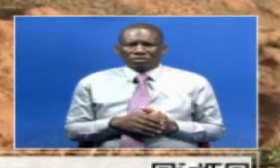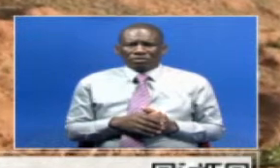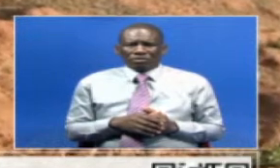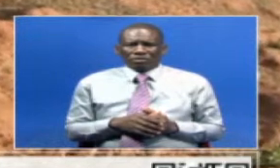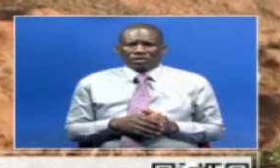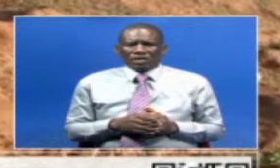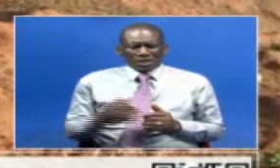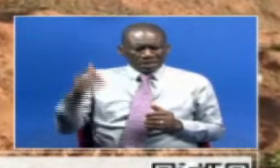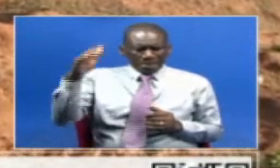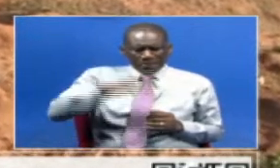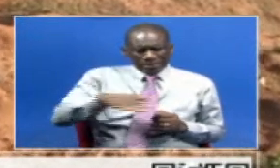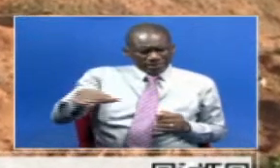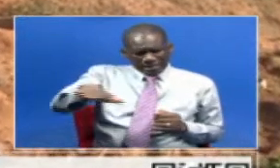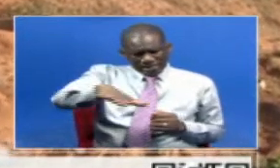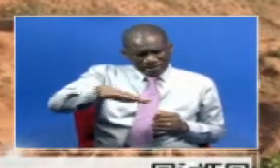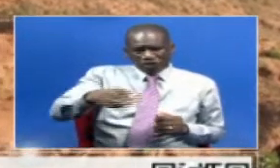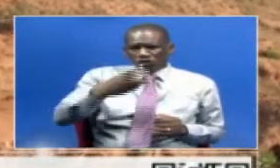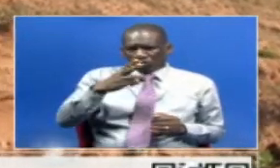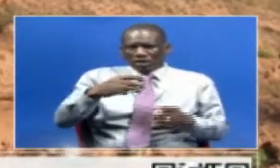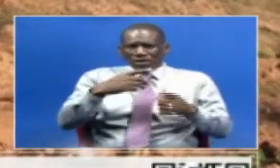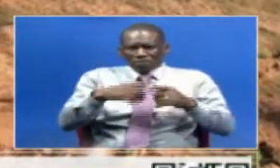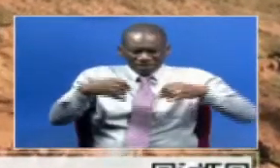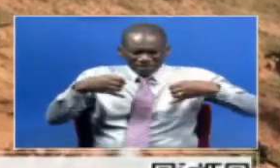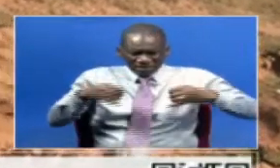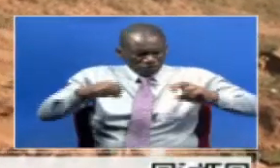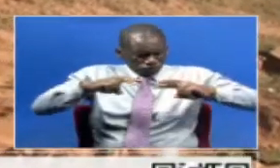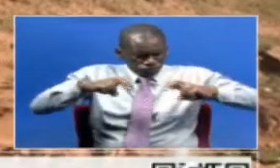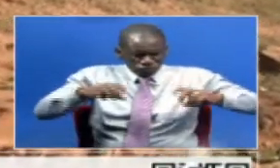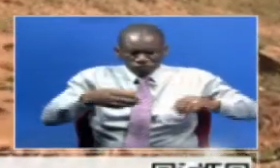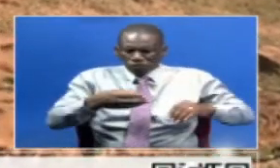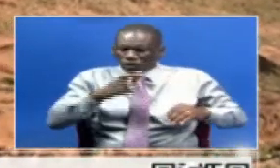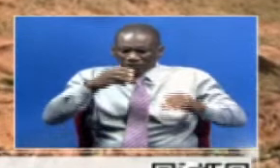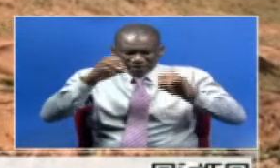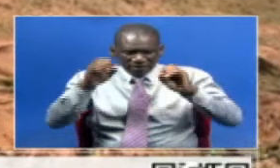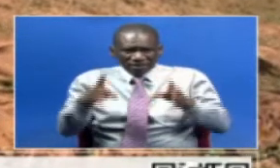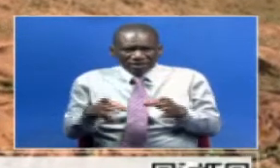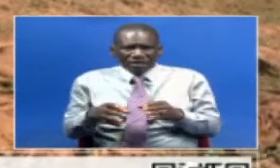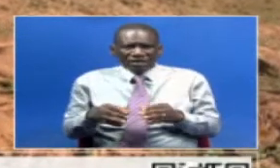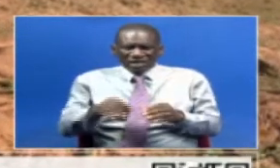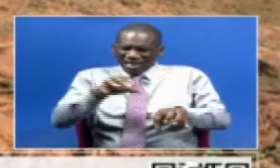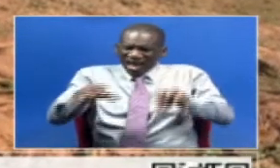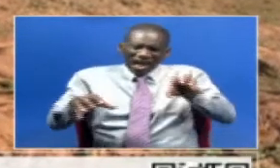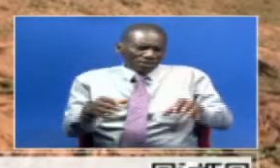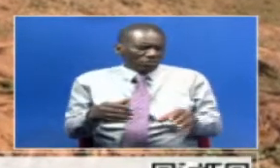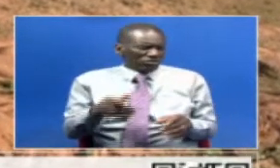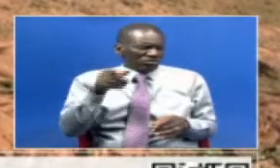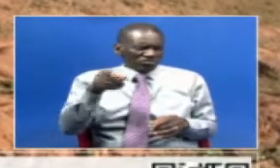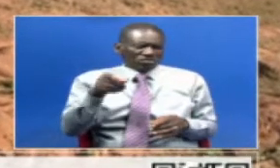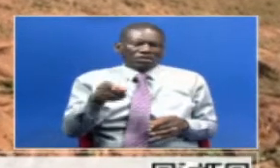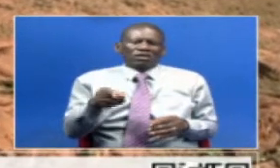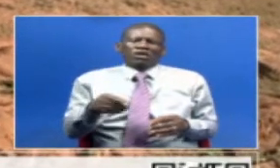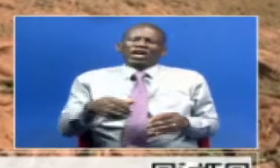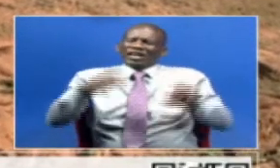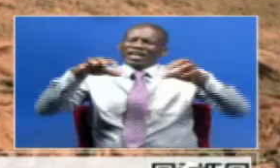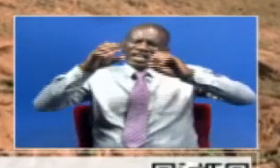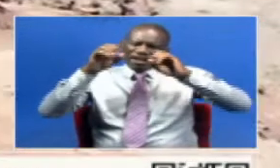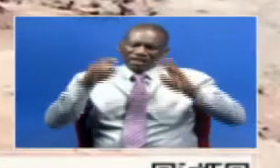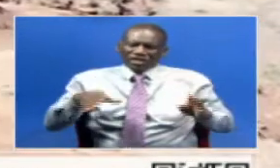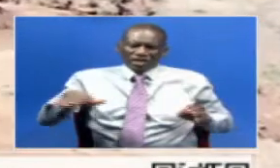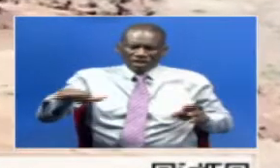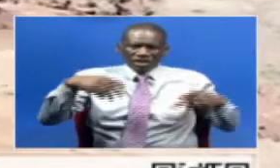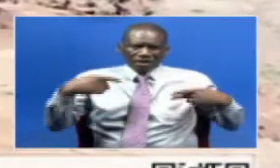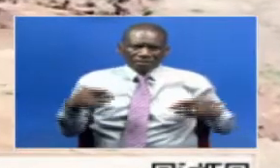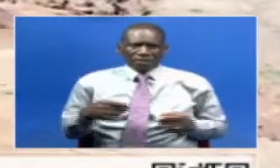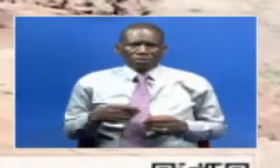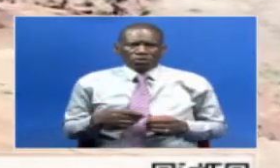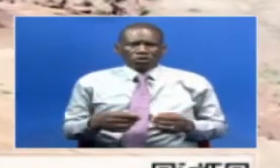Wanarejea mahala hapa lakini juhudi zao bure. Dhahiri hawajapata mvua kwa muda, na sasa wakaazi wanatupa kisa cha